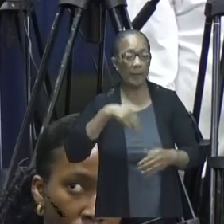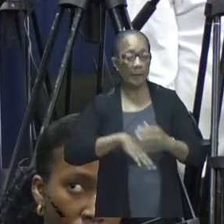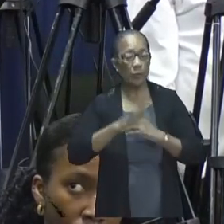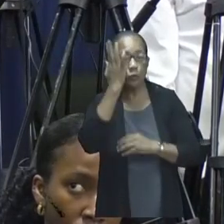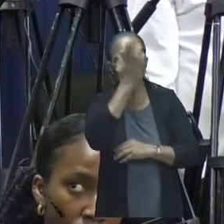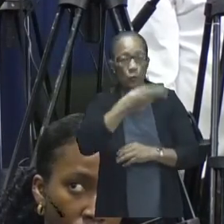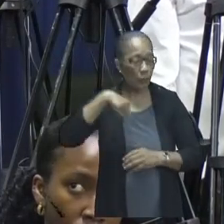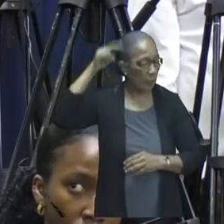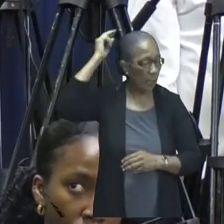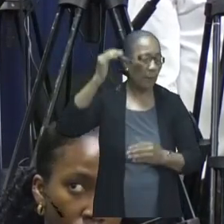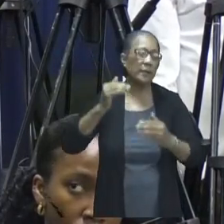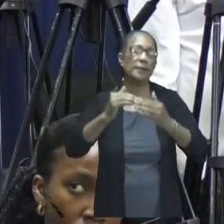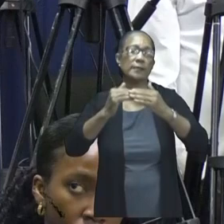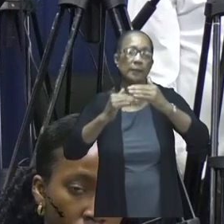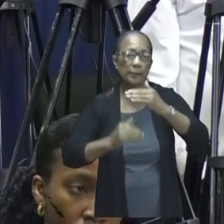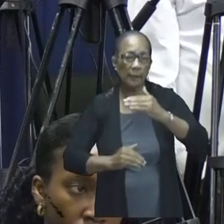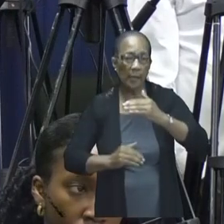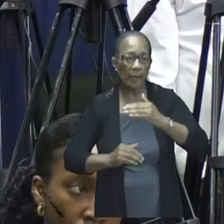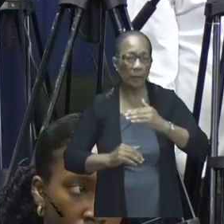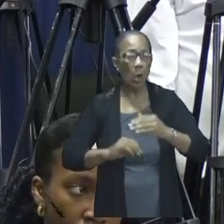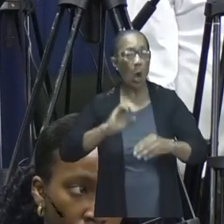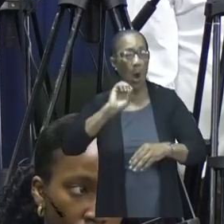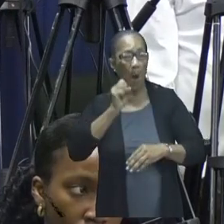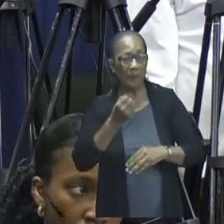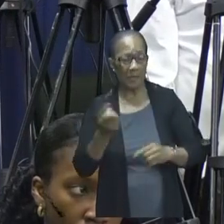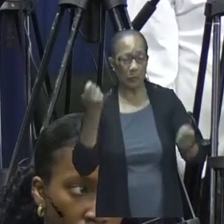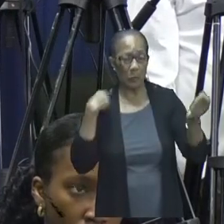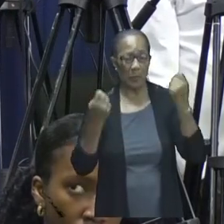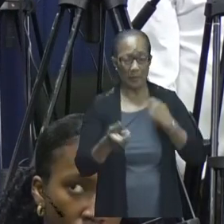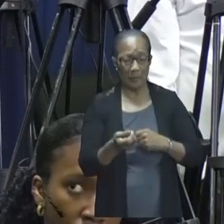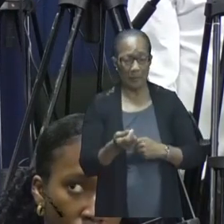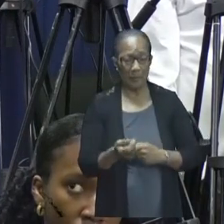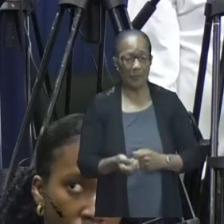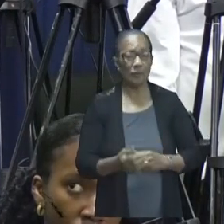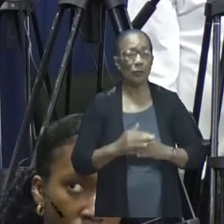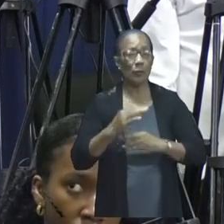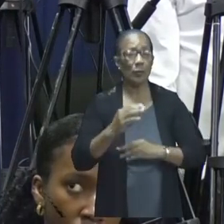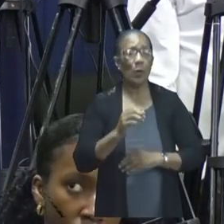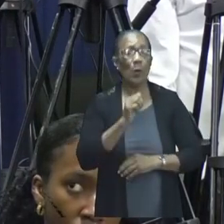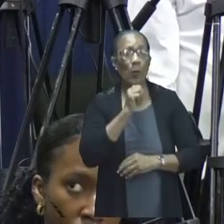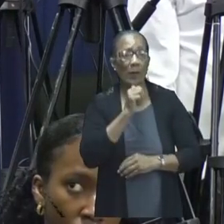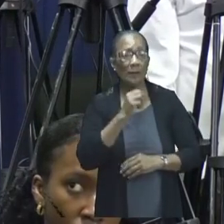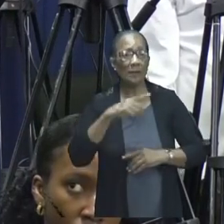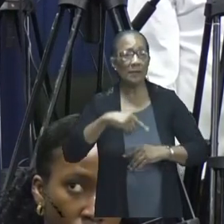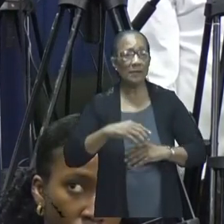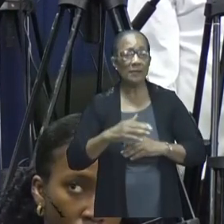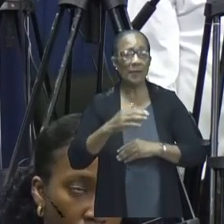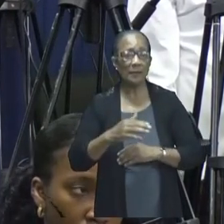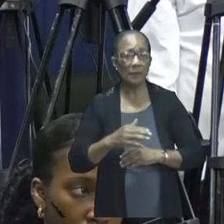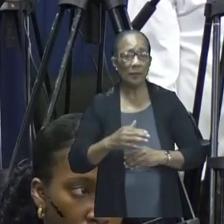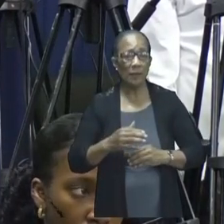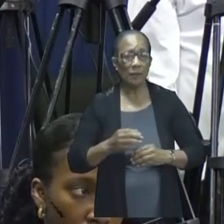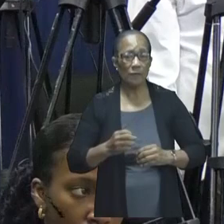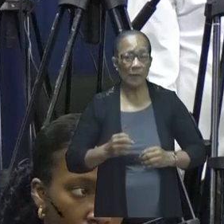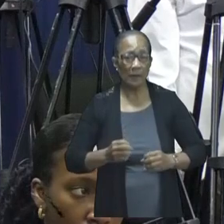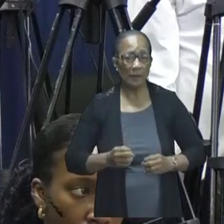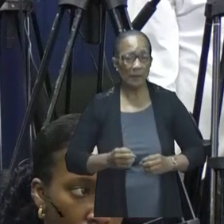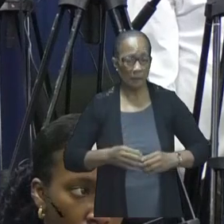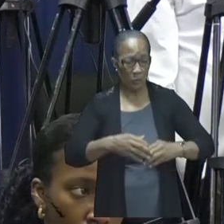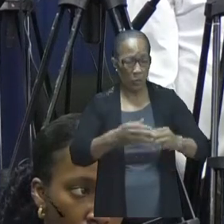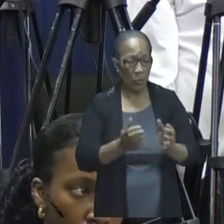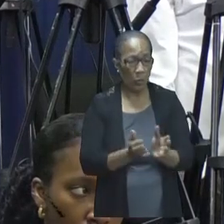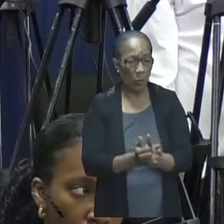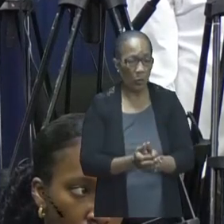gedaald het heeft allemaal te maken met de prijzen in de winkels wat is de status van de vliegende brigade die u uit op gericht om de prijs